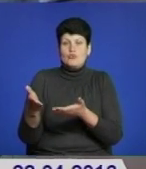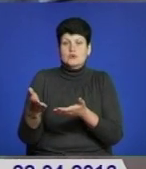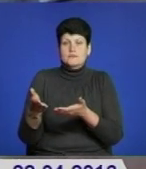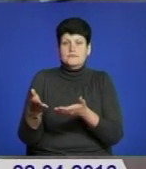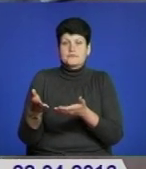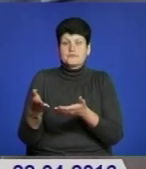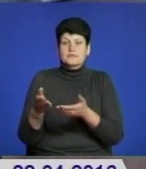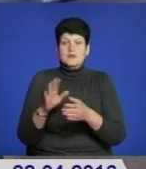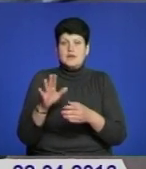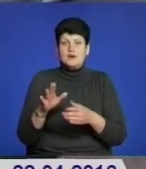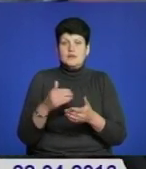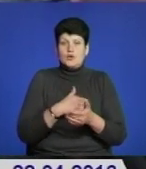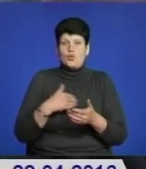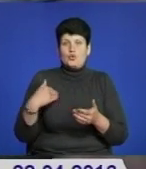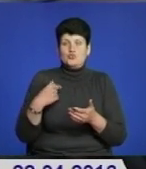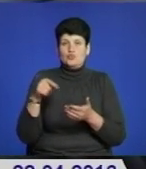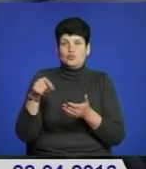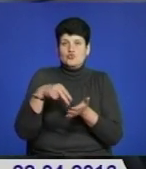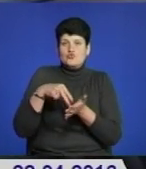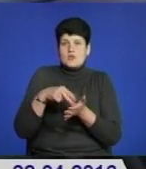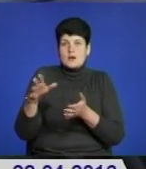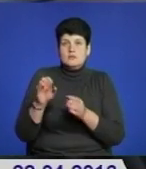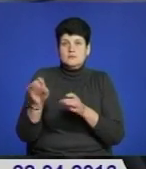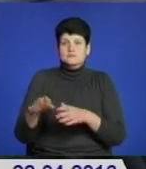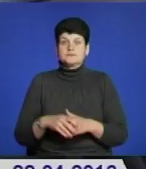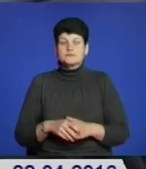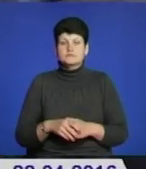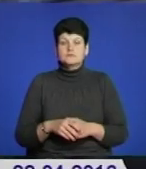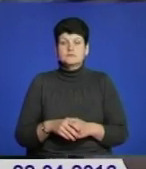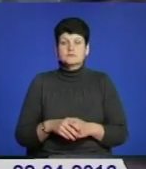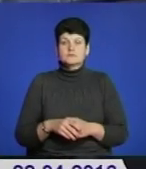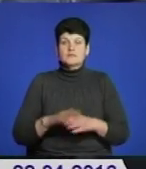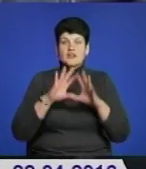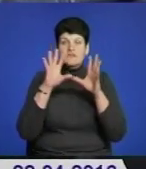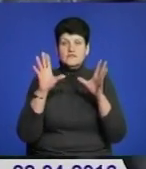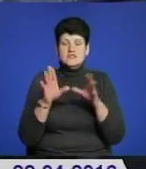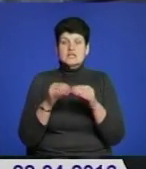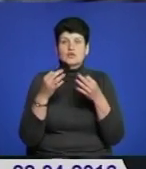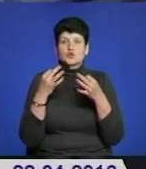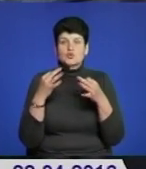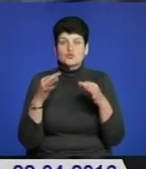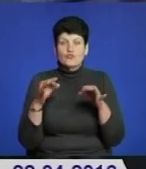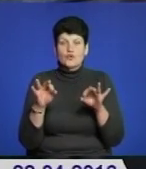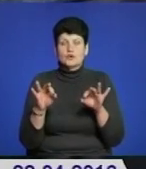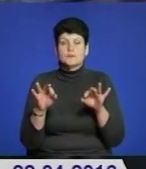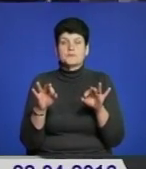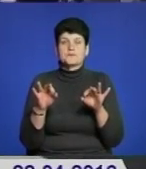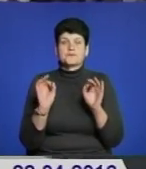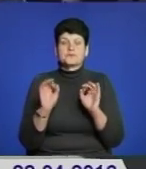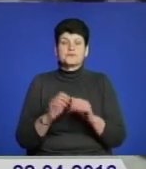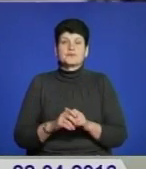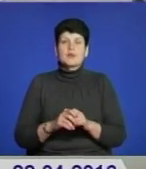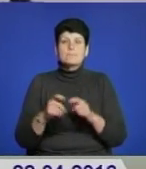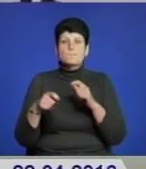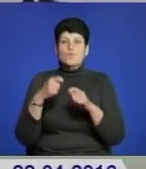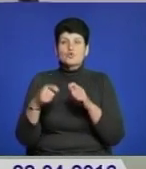не спираю тут стояти. Жінка пішла б зараз, я б лишився. Все дозволено, все порожі, правильно?